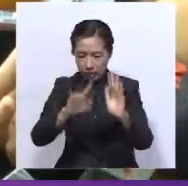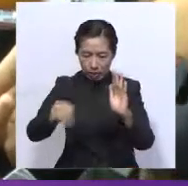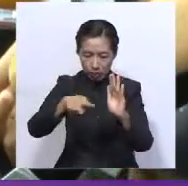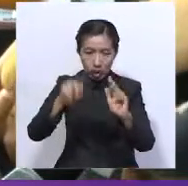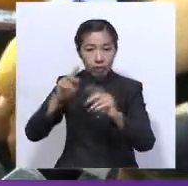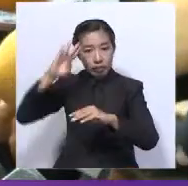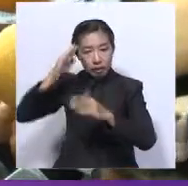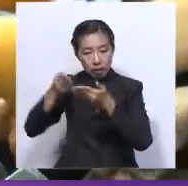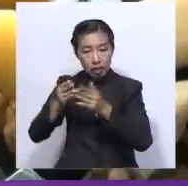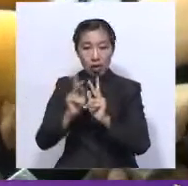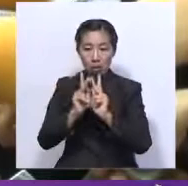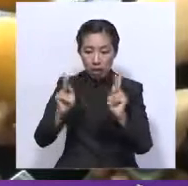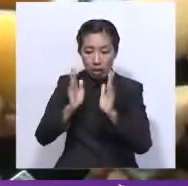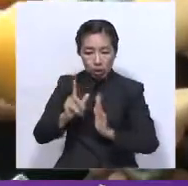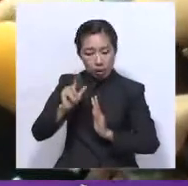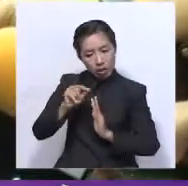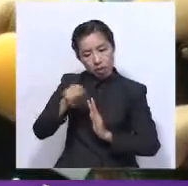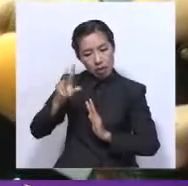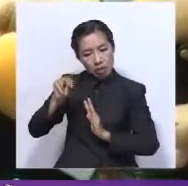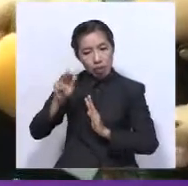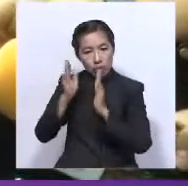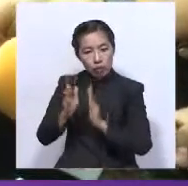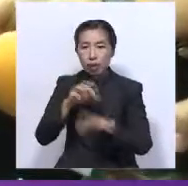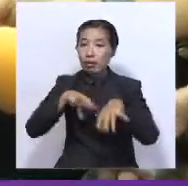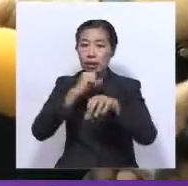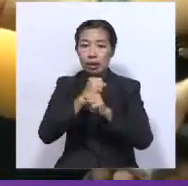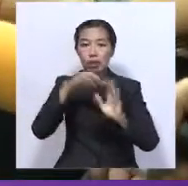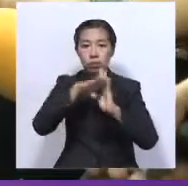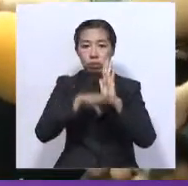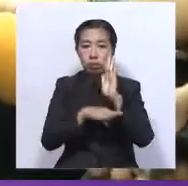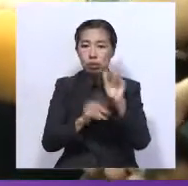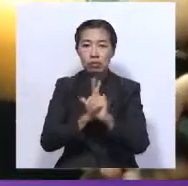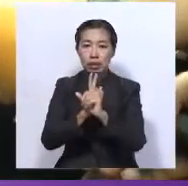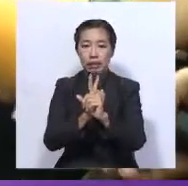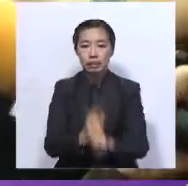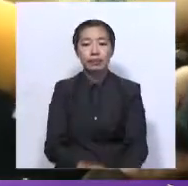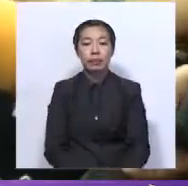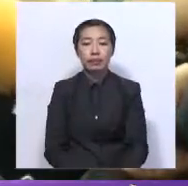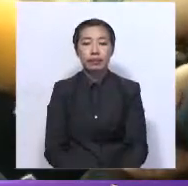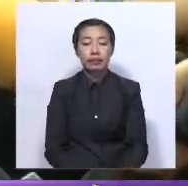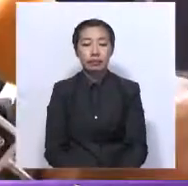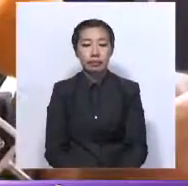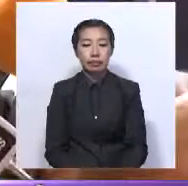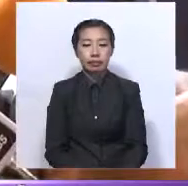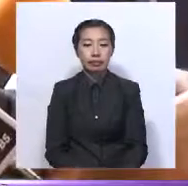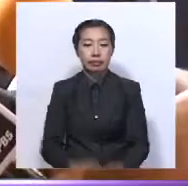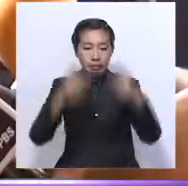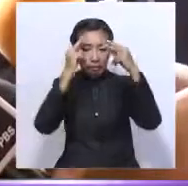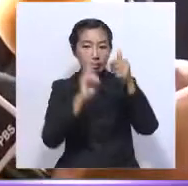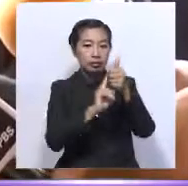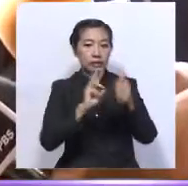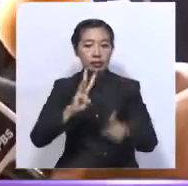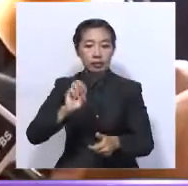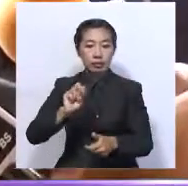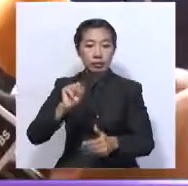การ20 30เขาก็ดำเนินการตามขั้นตอนทุกอย่างครับ ด้านนายวิษณุเครืองามรองนายก